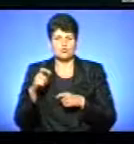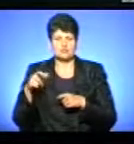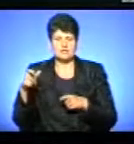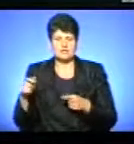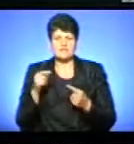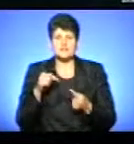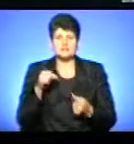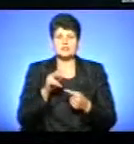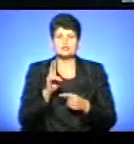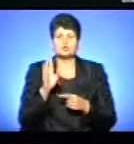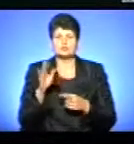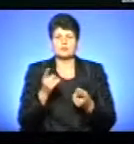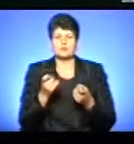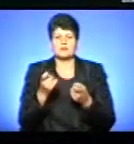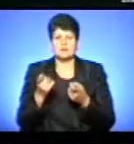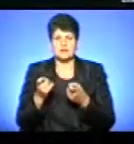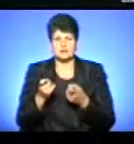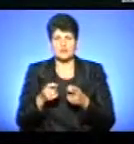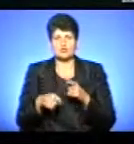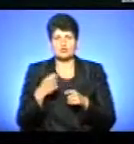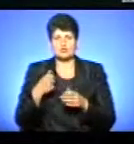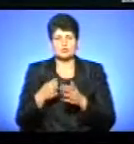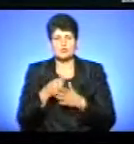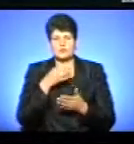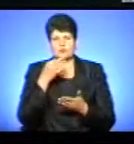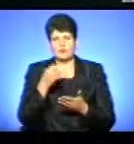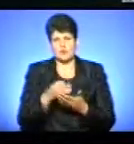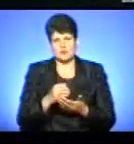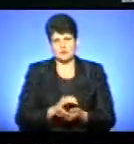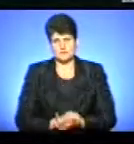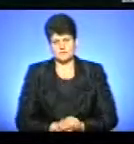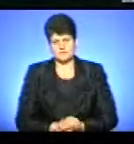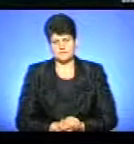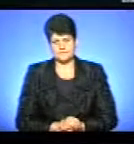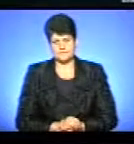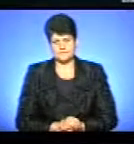визначатиме, хто буде притягувати порушників до відповідальності.